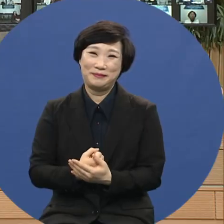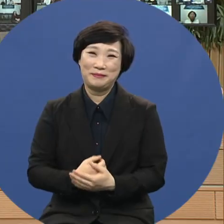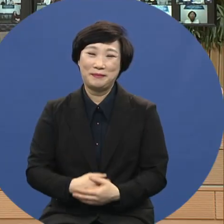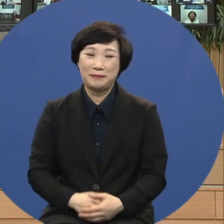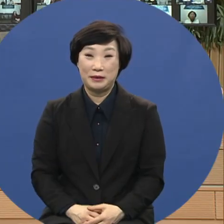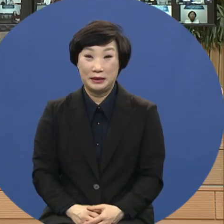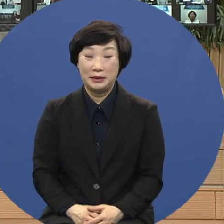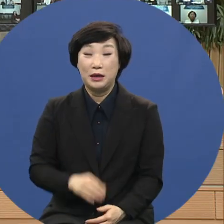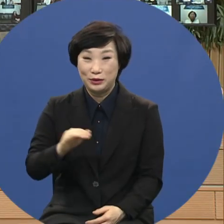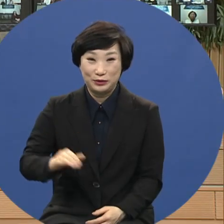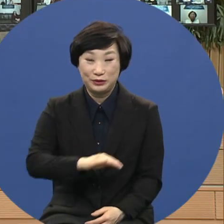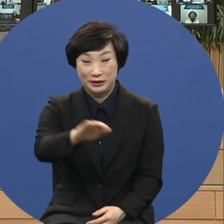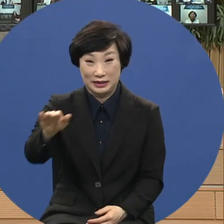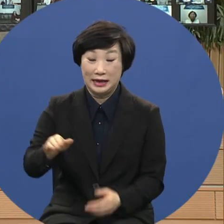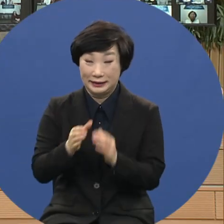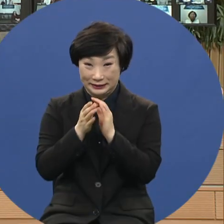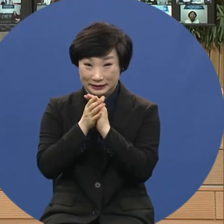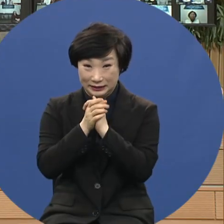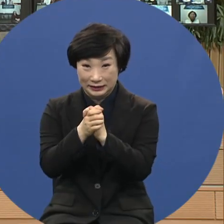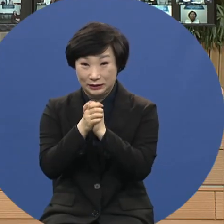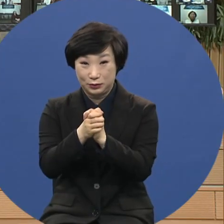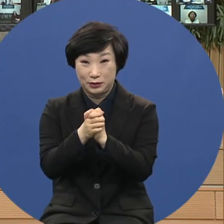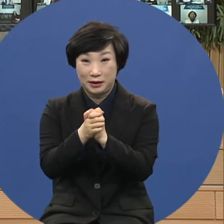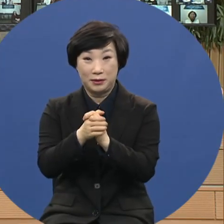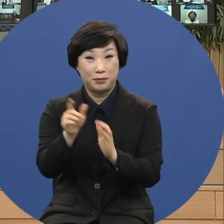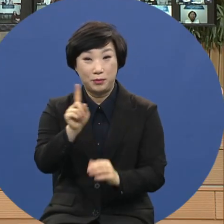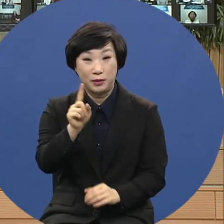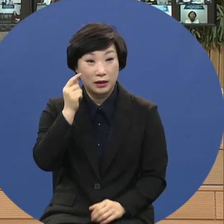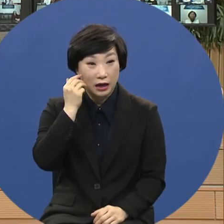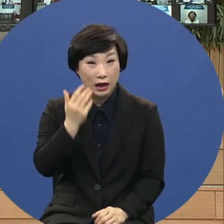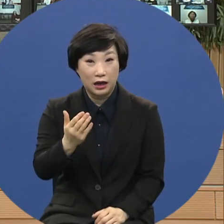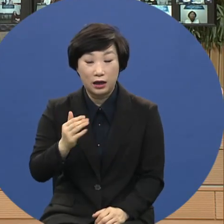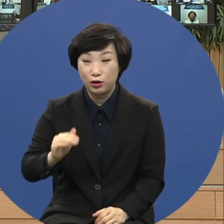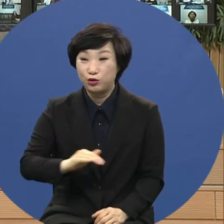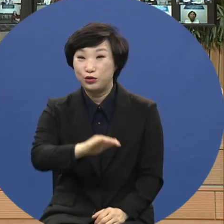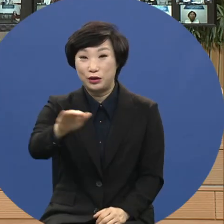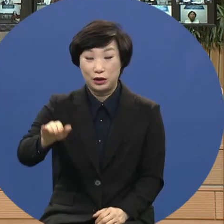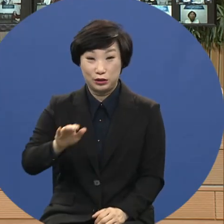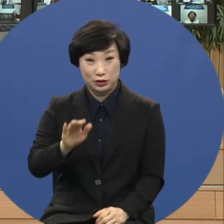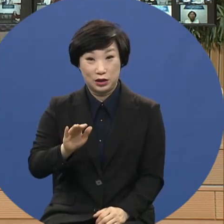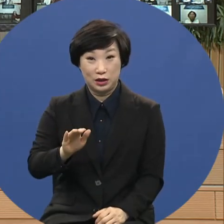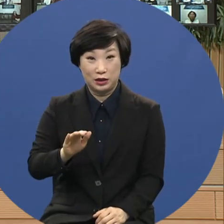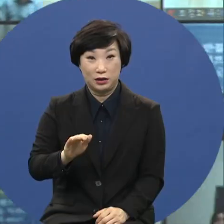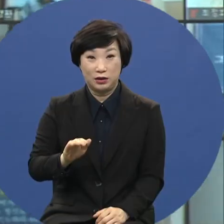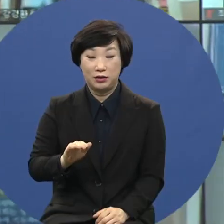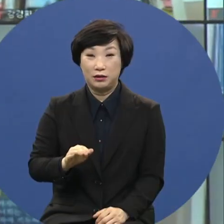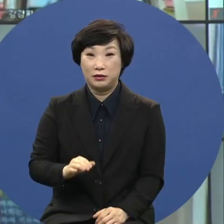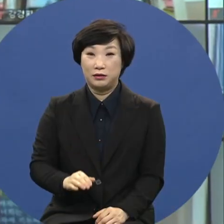그지없지요. 우리가 기도라고 하는 것은 우리가 언제